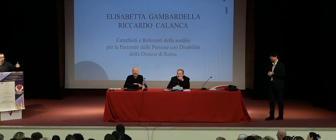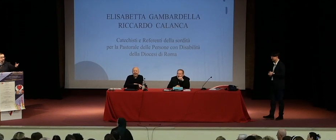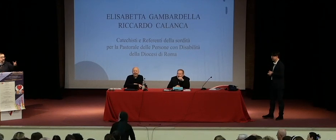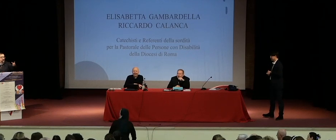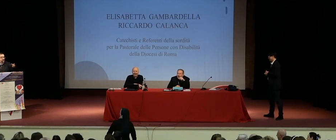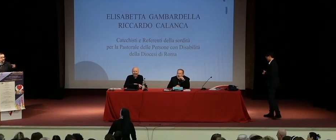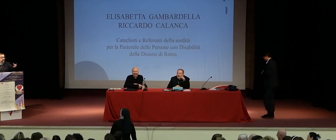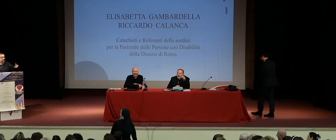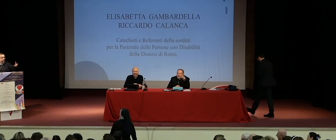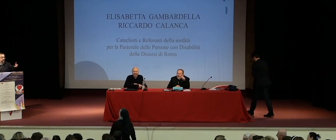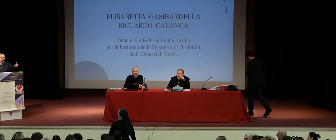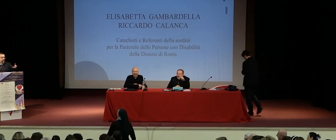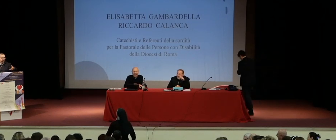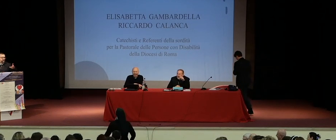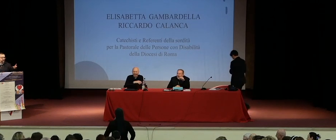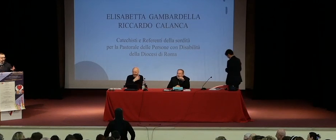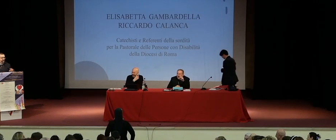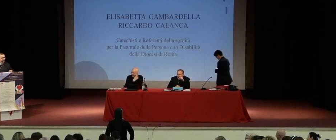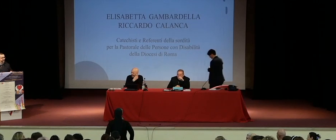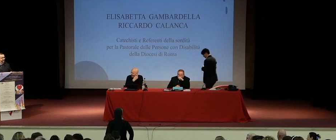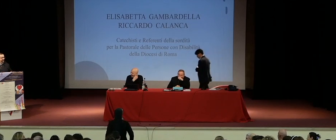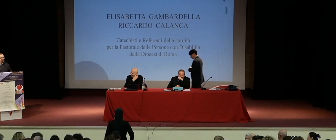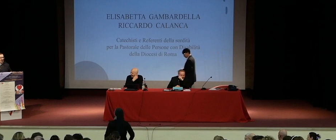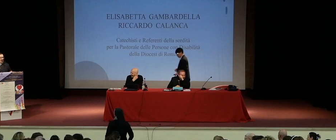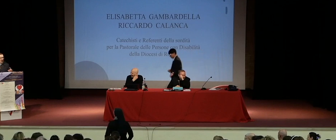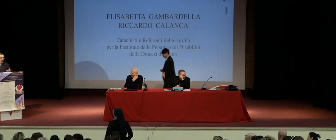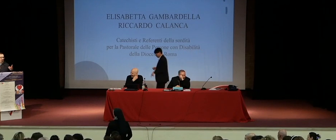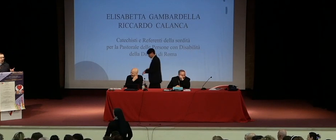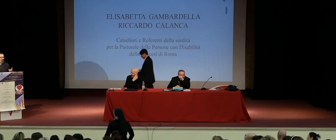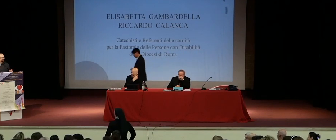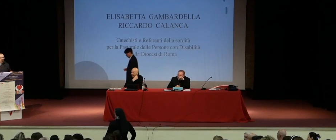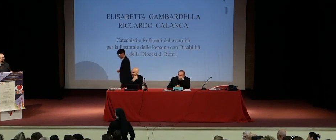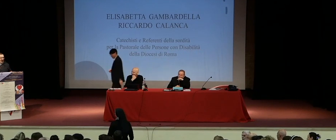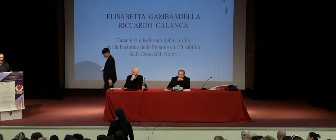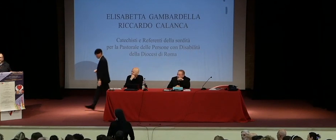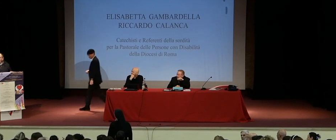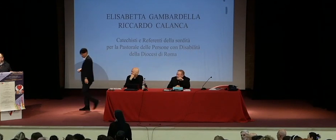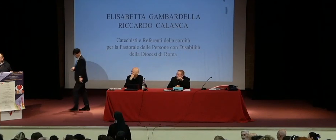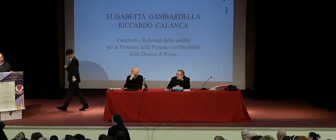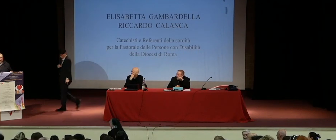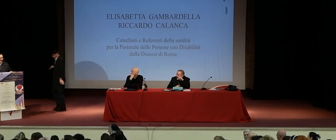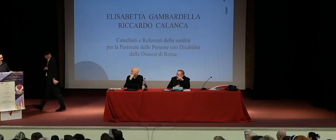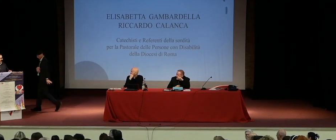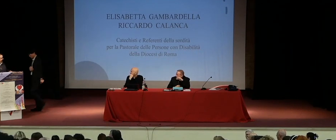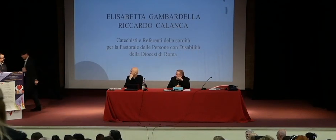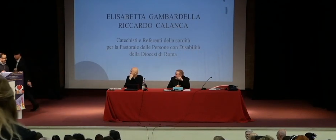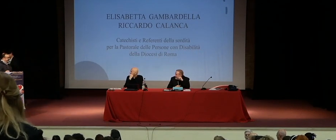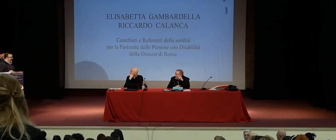No no è per la ripresa è la questione delle riprese Quindi io mi muoverei volentieri ma